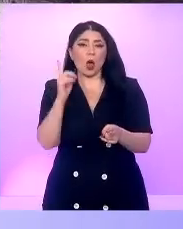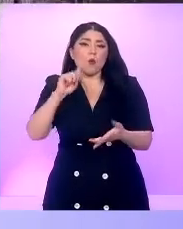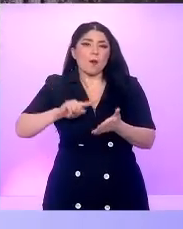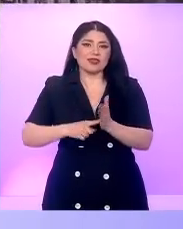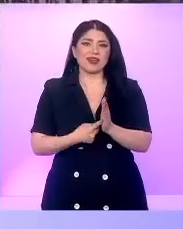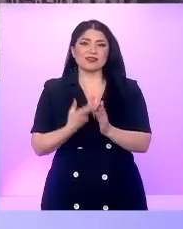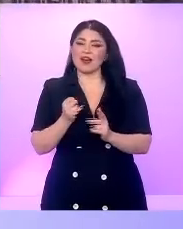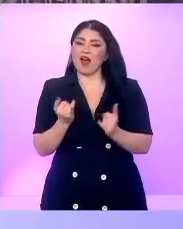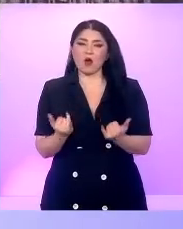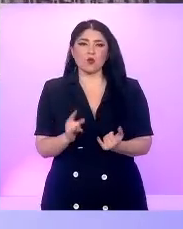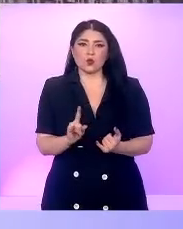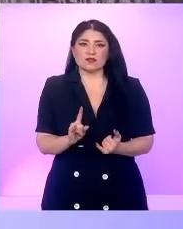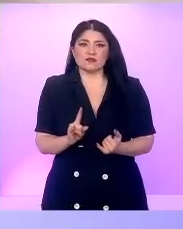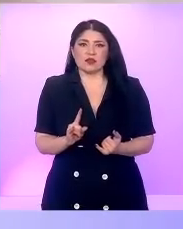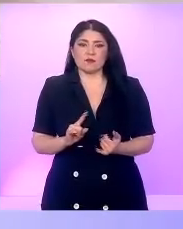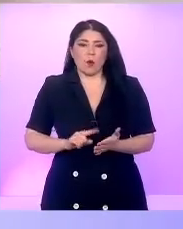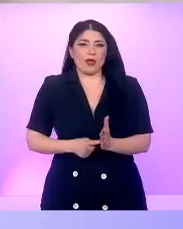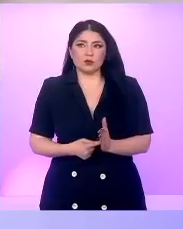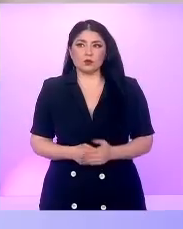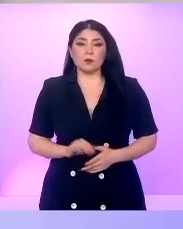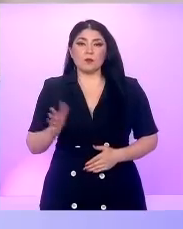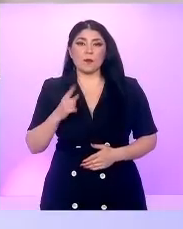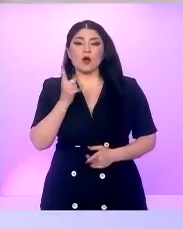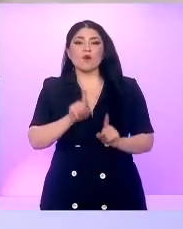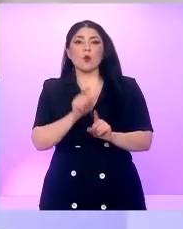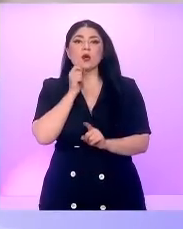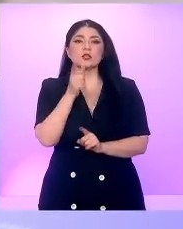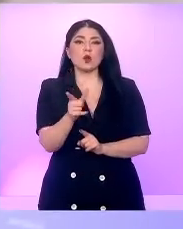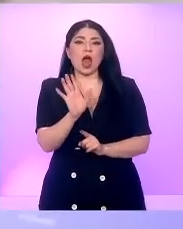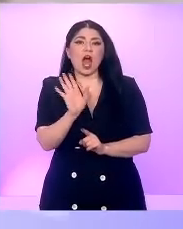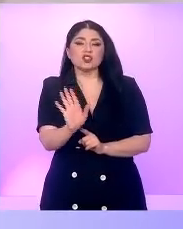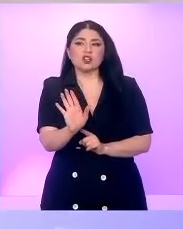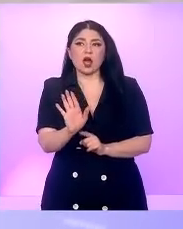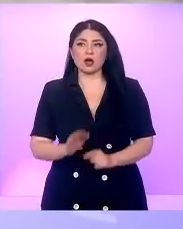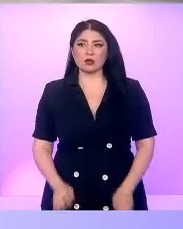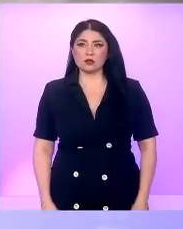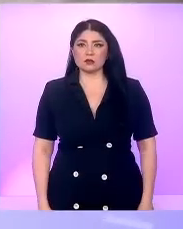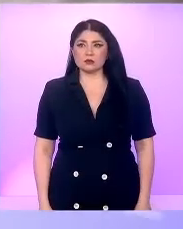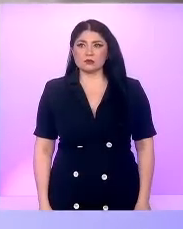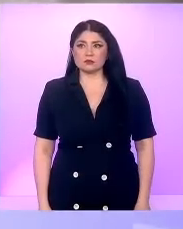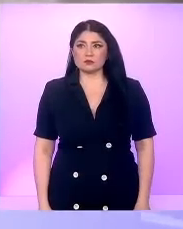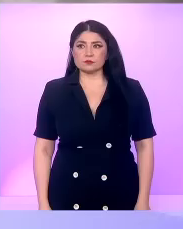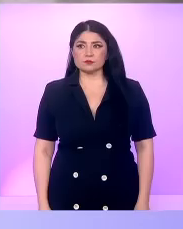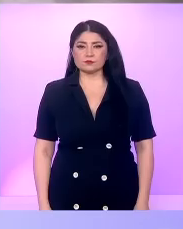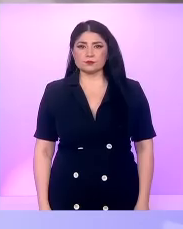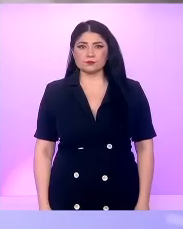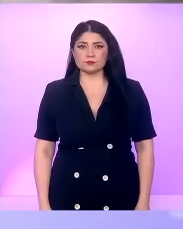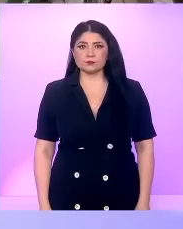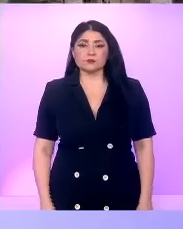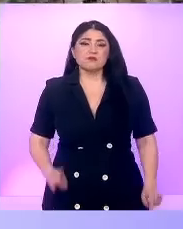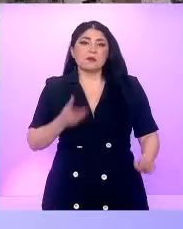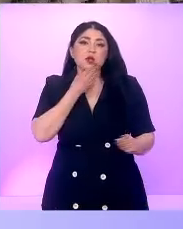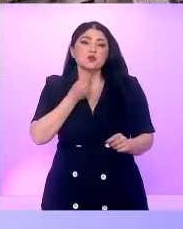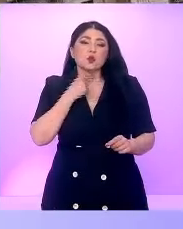dar deocamdată nu e cazul. Probabil să fie un răspuns la așa, la acele incursiuni ale unor ucraineni,